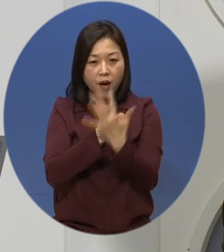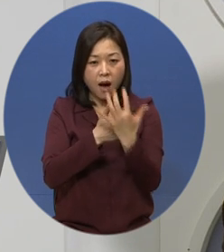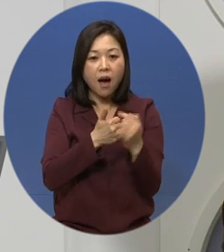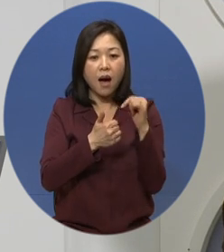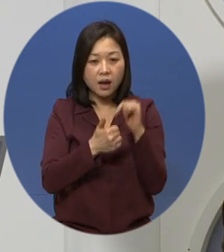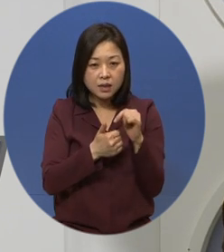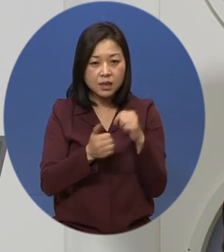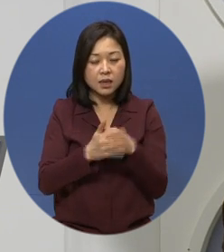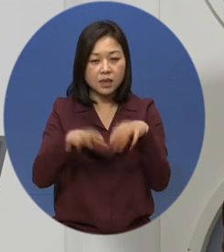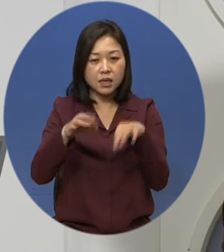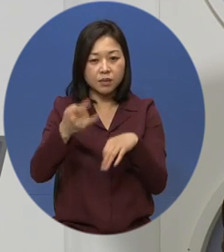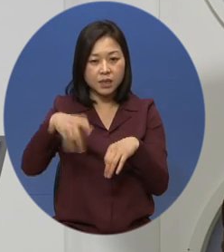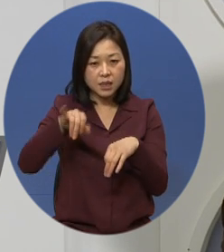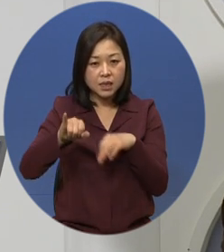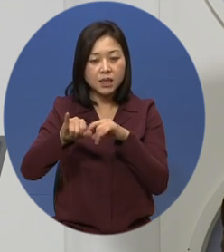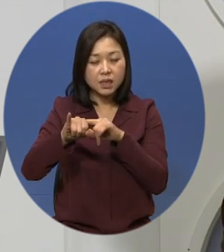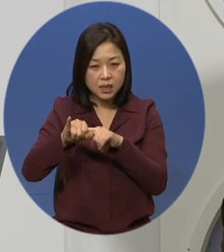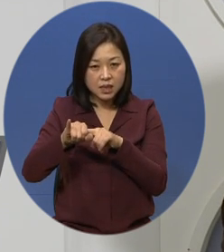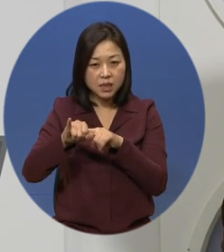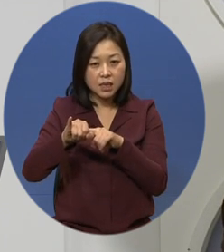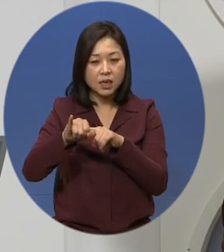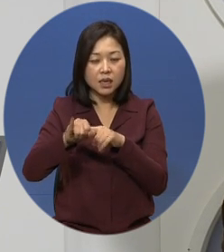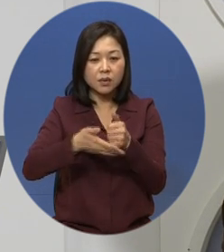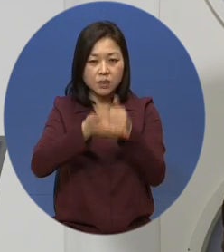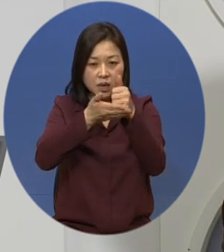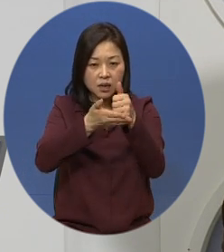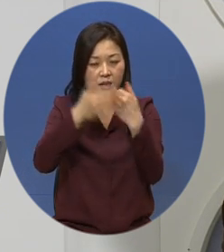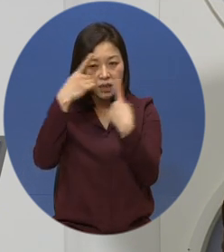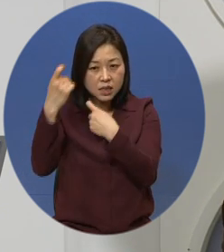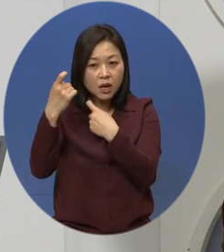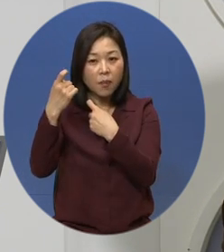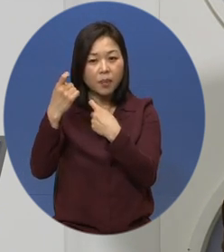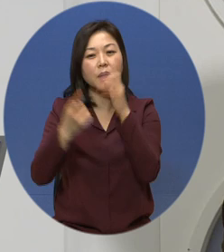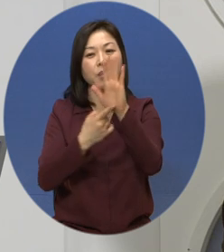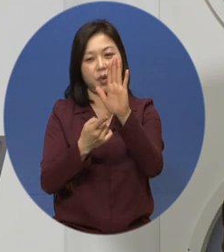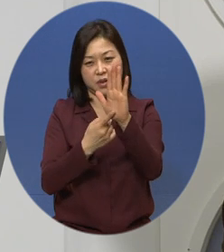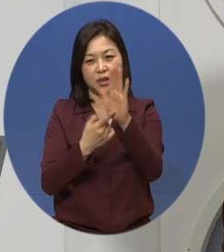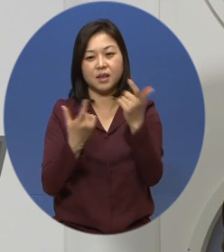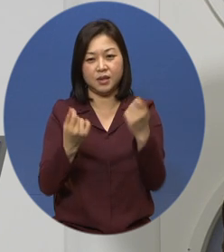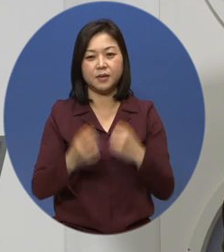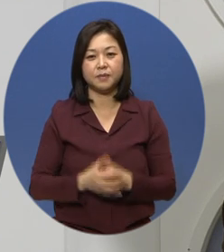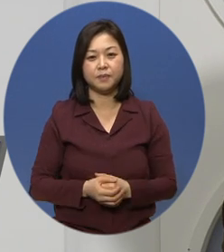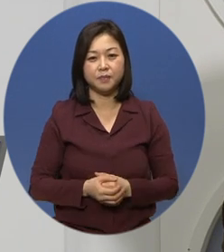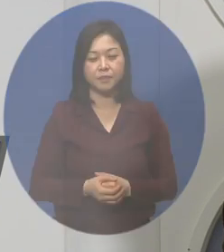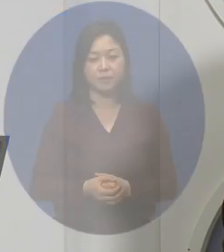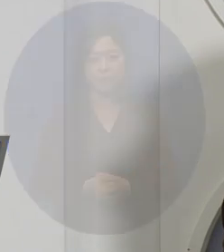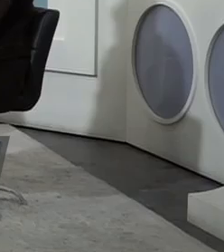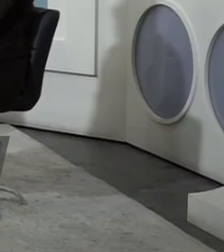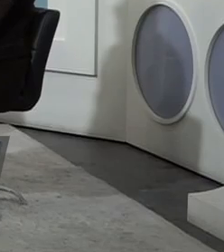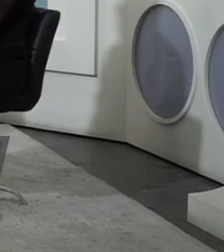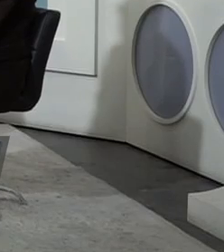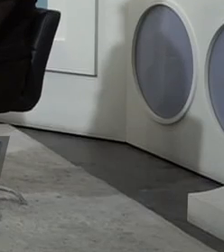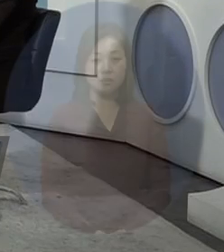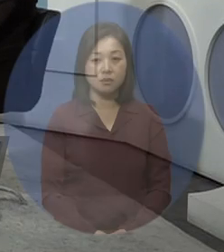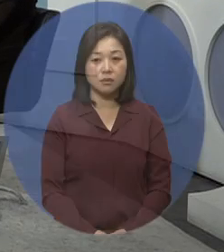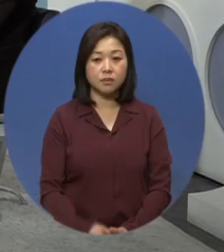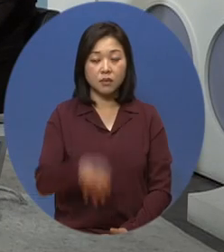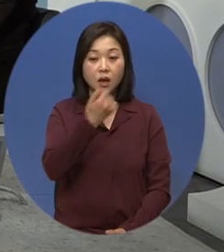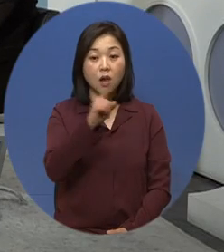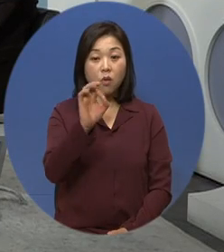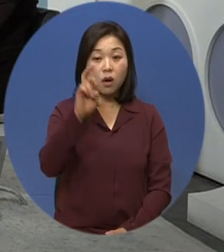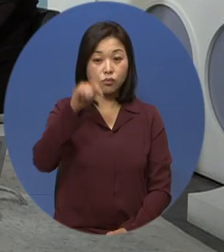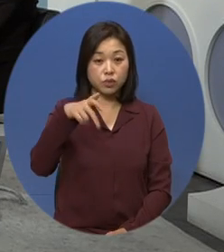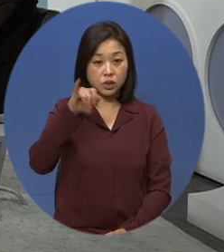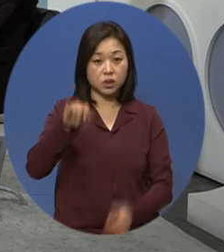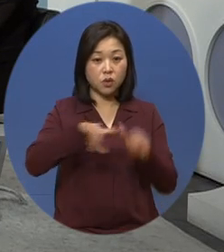아 추모를 김우기 여서 를 주무 하게 된거죠 그 황무지 5 레고 해라는